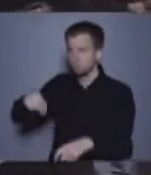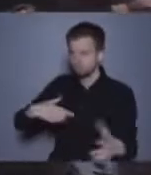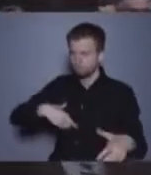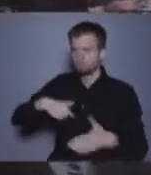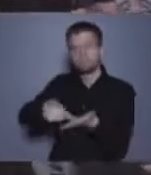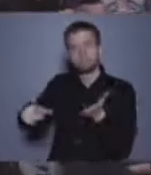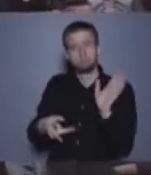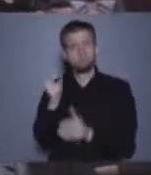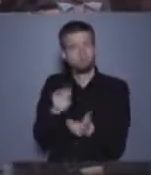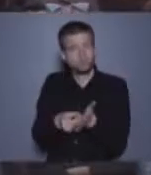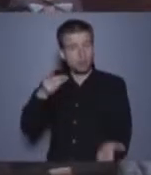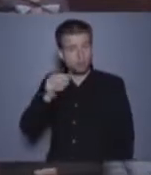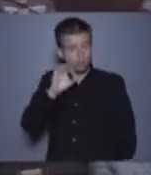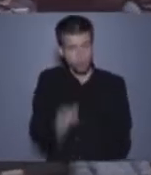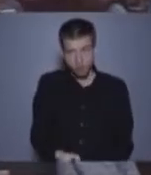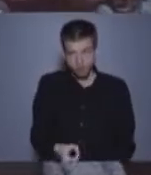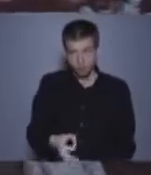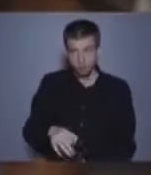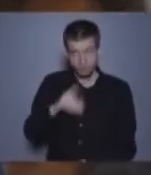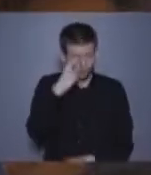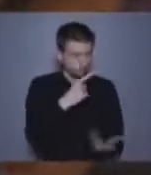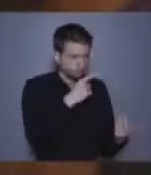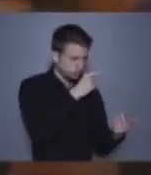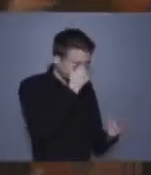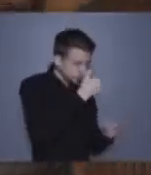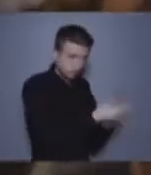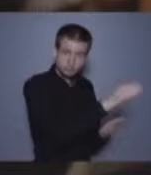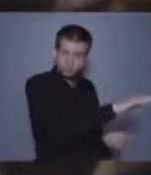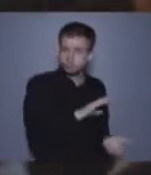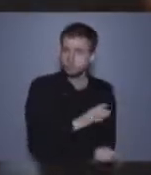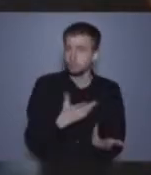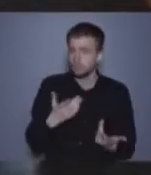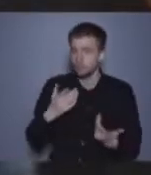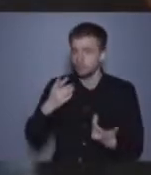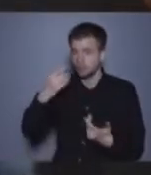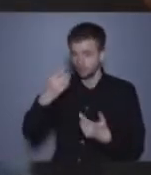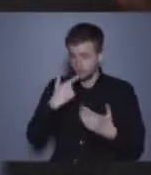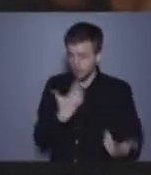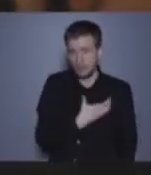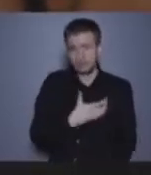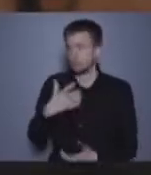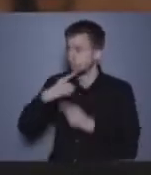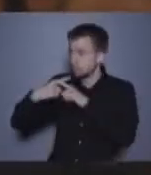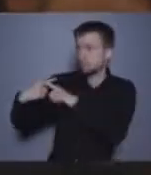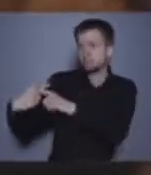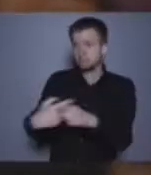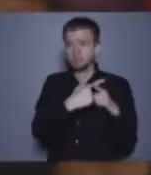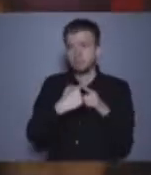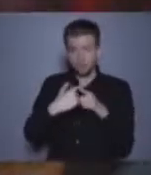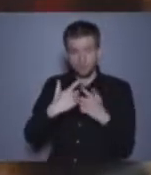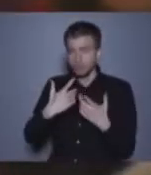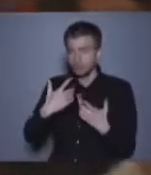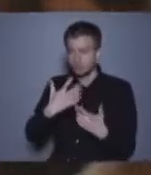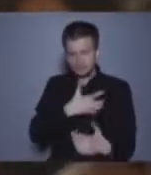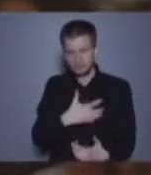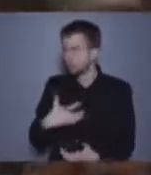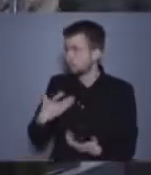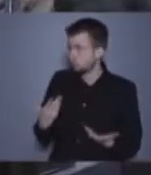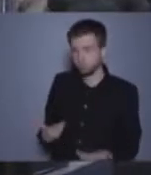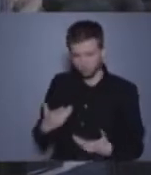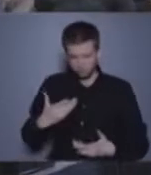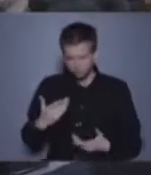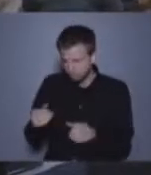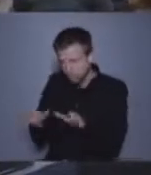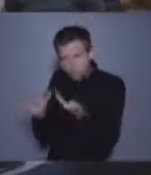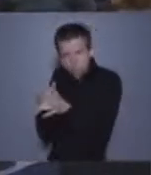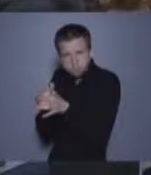pour obtenir une autre répartition de la richesse qui est produite dans ce pays et qui est accaparée par quelques-uns, puisque dorénavant, nous